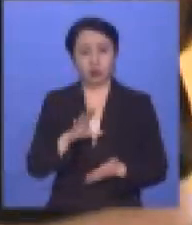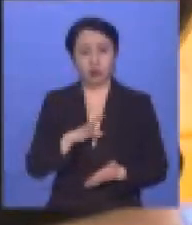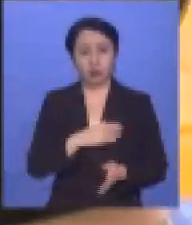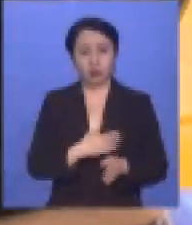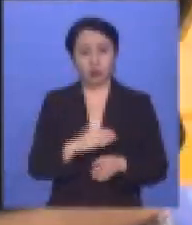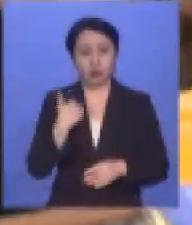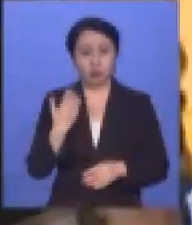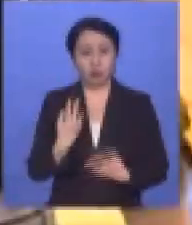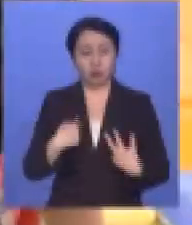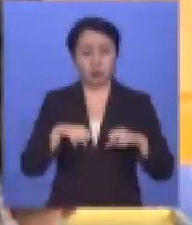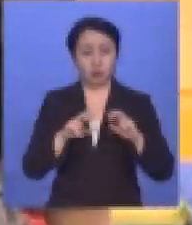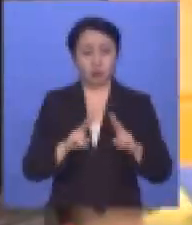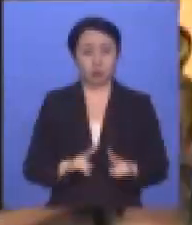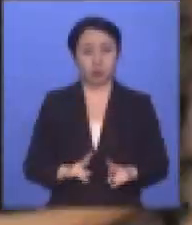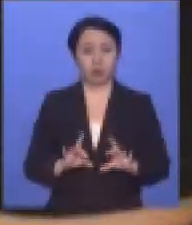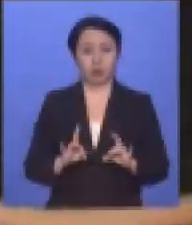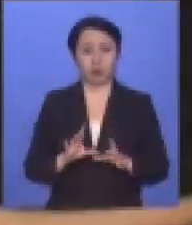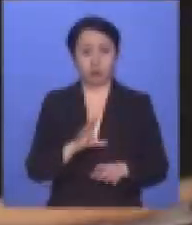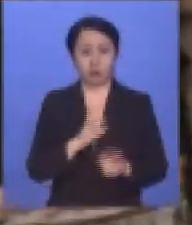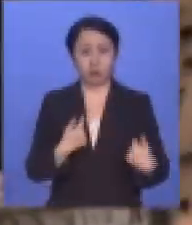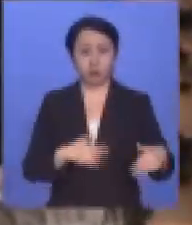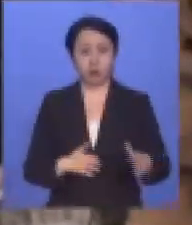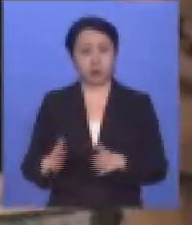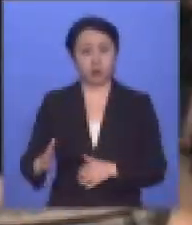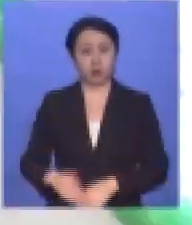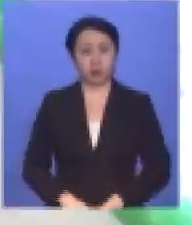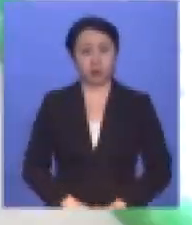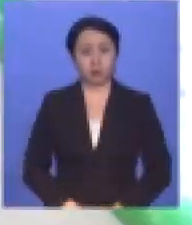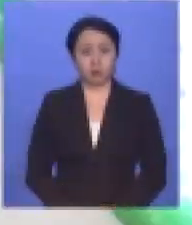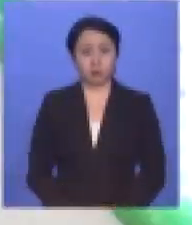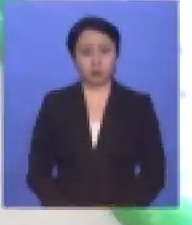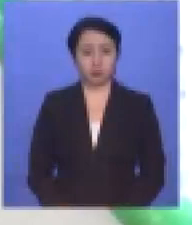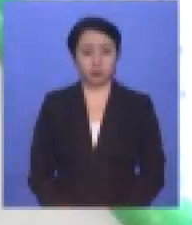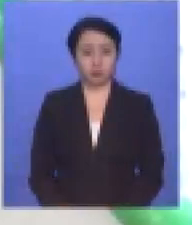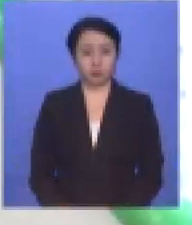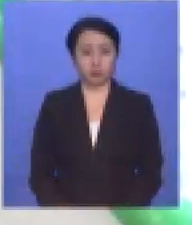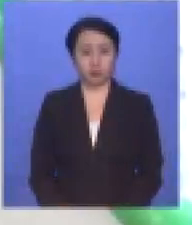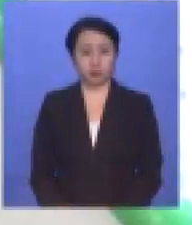бөлек оларға арнап қайырымдылық түскі ас та ұйымдастырылды. Толғанай Бейсенбаева, Сұлтан Үкен, жаңалықтар қызметі.